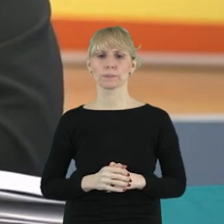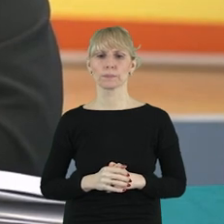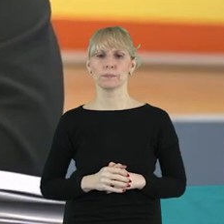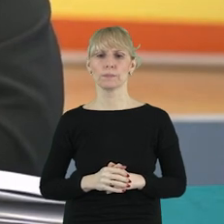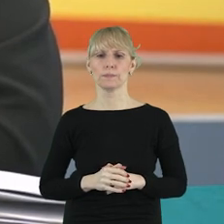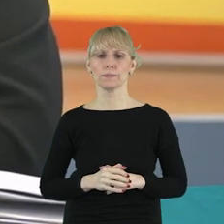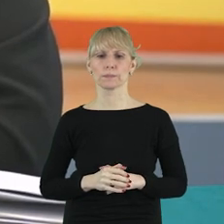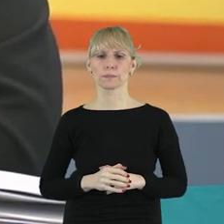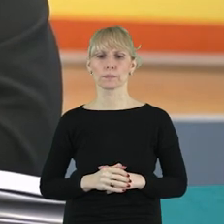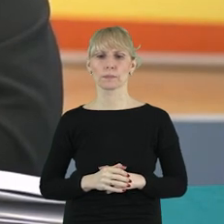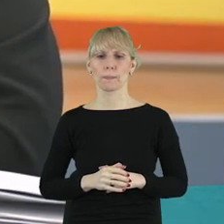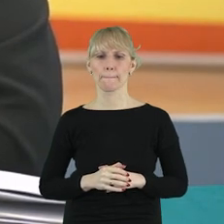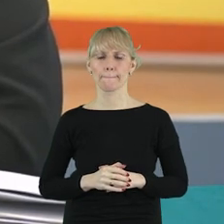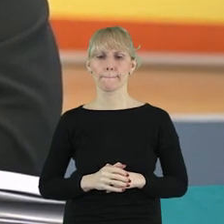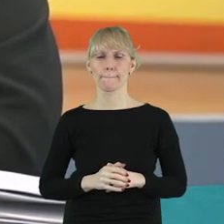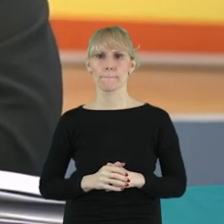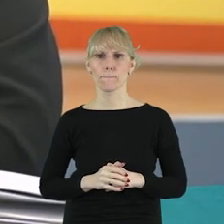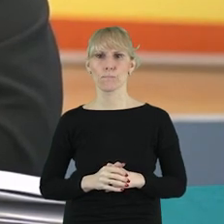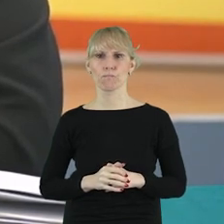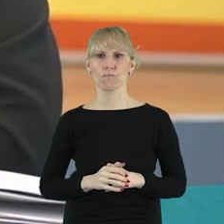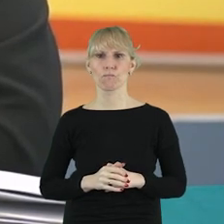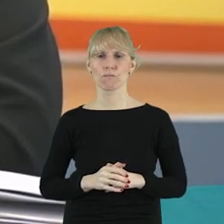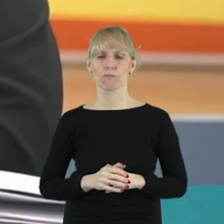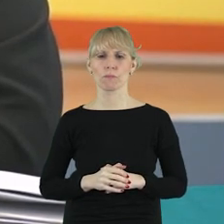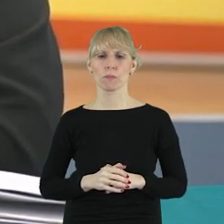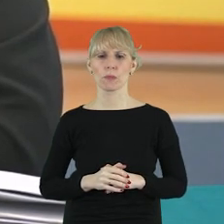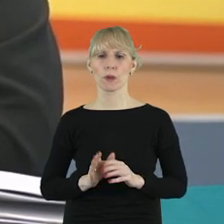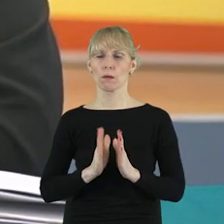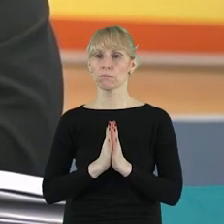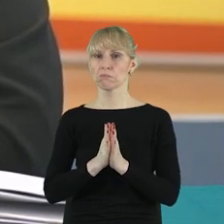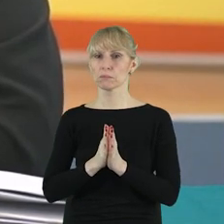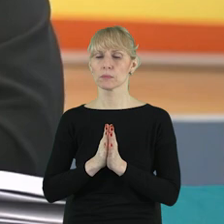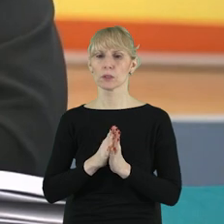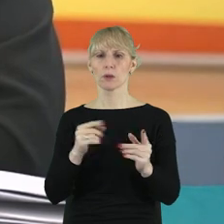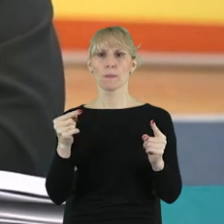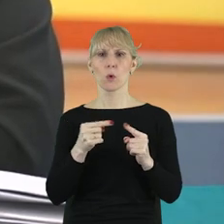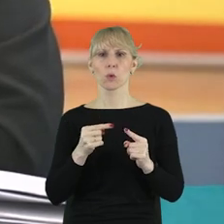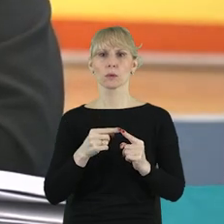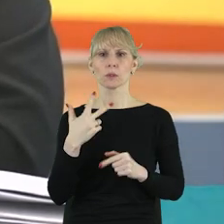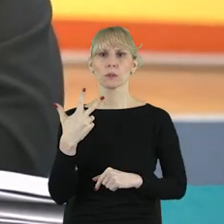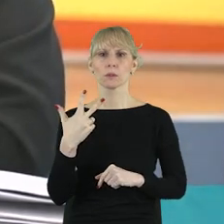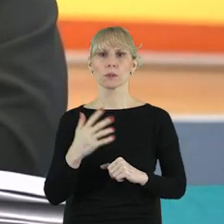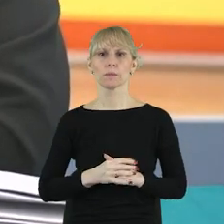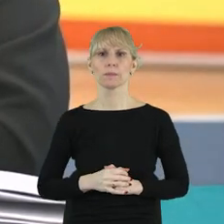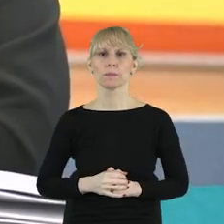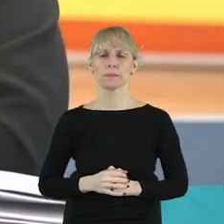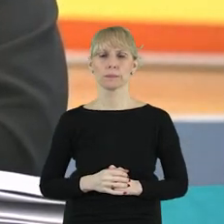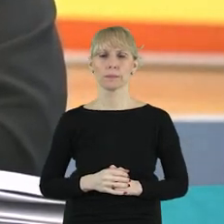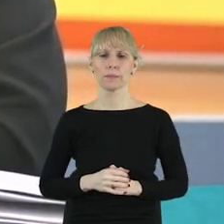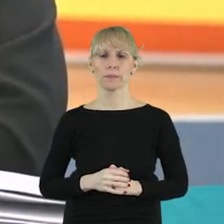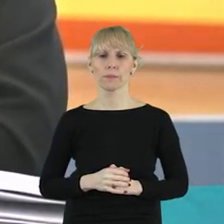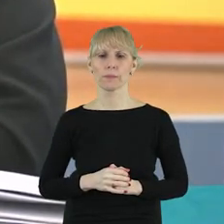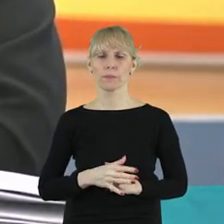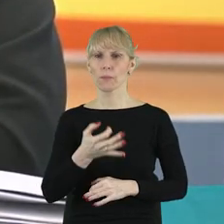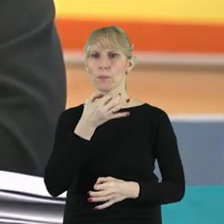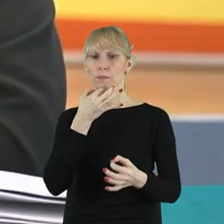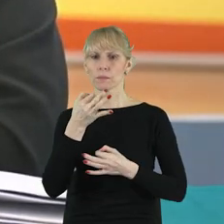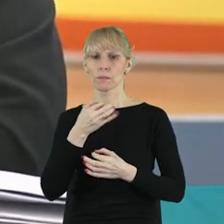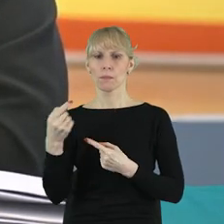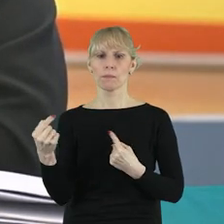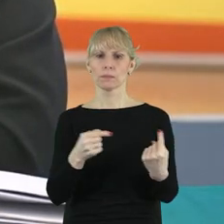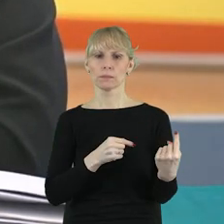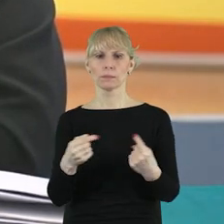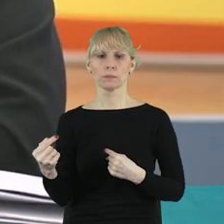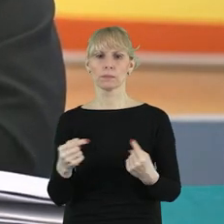Proszę bardzo, w punkcie trzecim mamy pytania i dyskusję. Proszę. Dobrze, aha, jeszcze wniosek pana